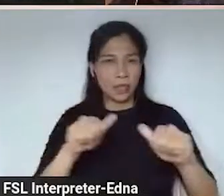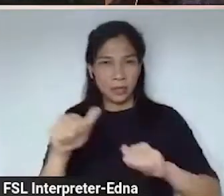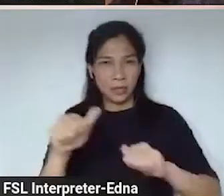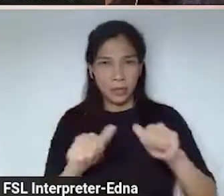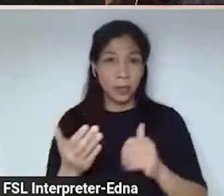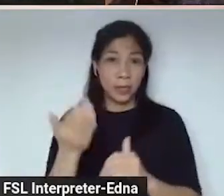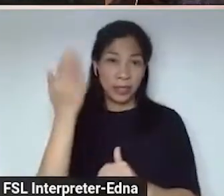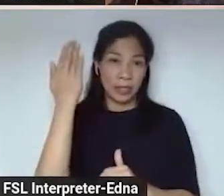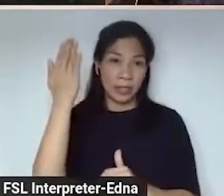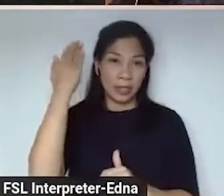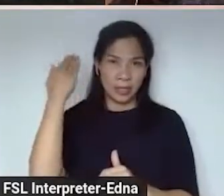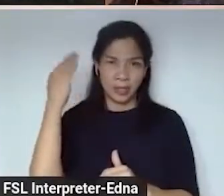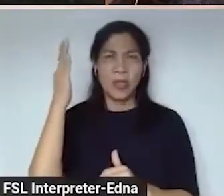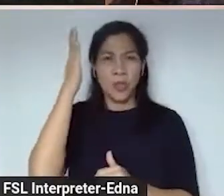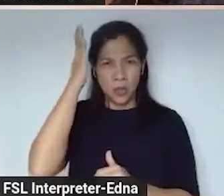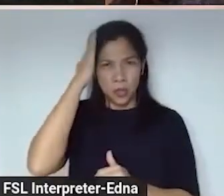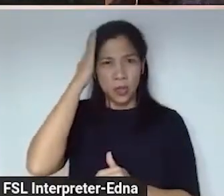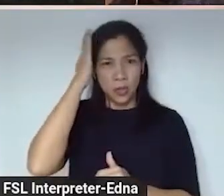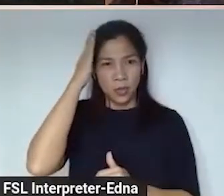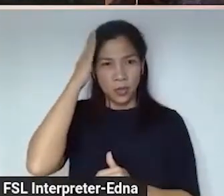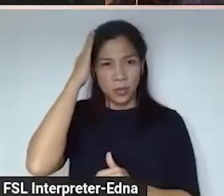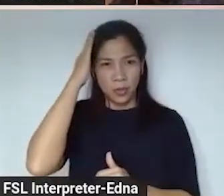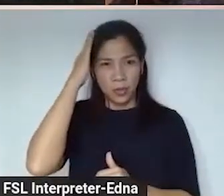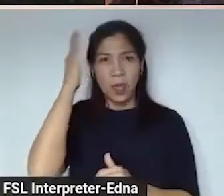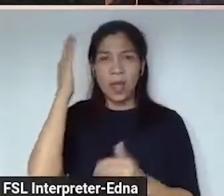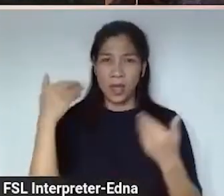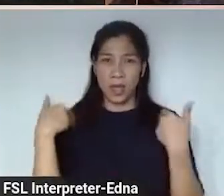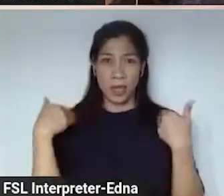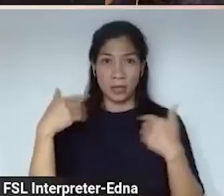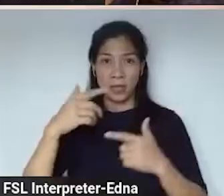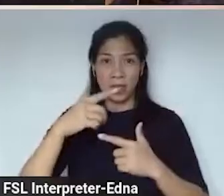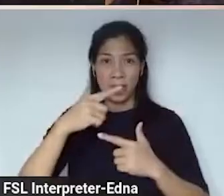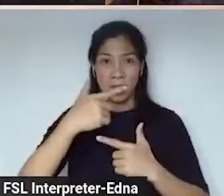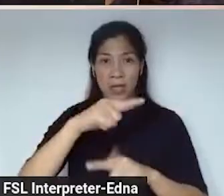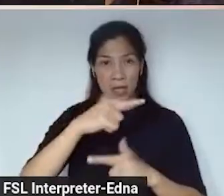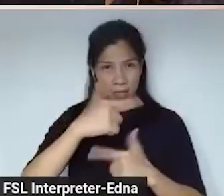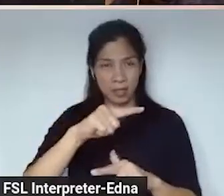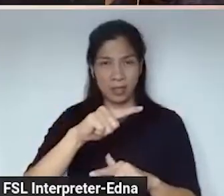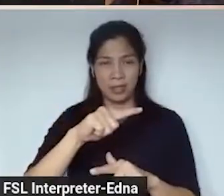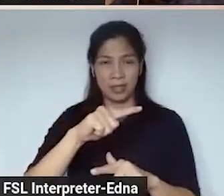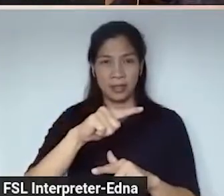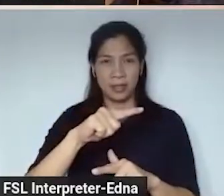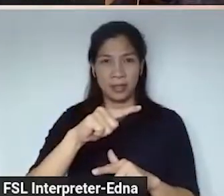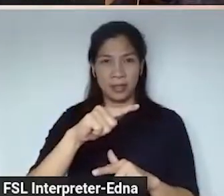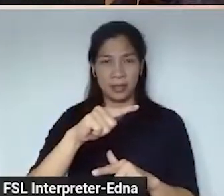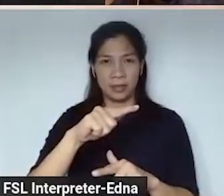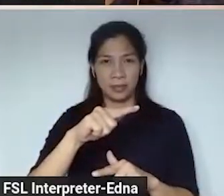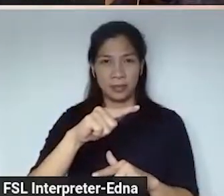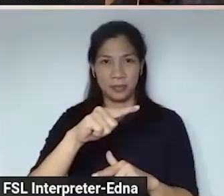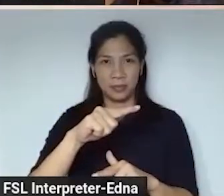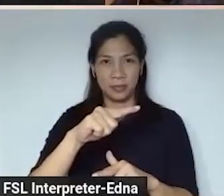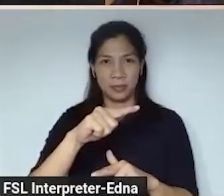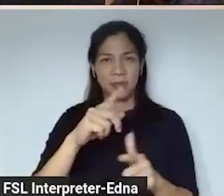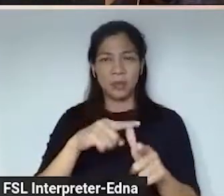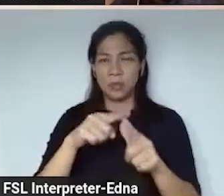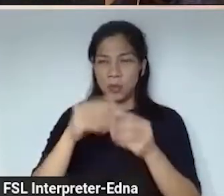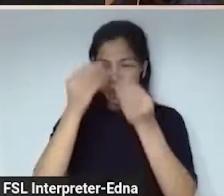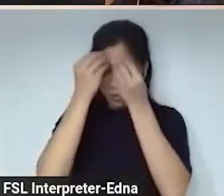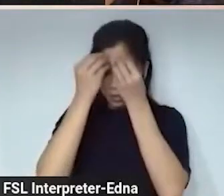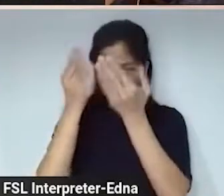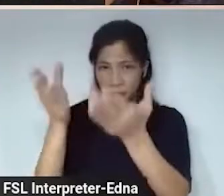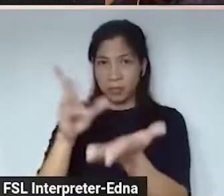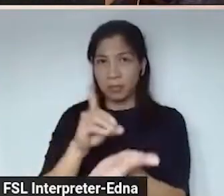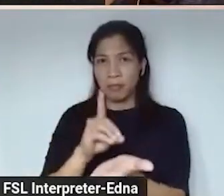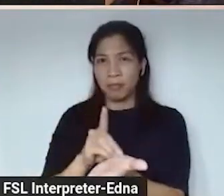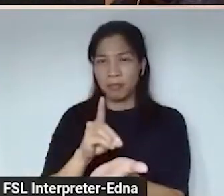na medyo may limitasyon ka na or talagang limitado na. Nung sinabi sa'yo ng doktor na meron kang